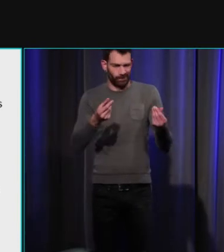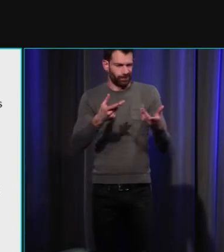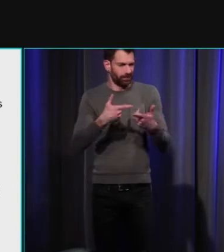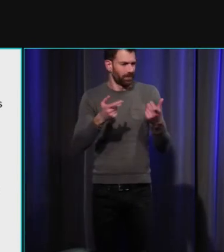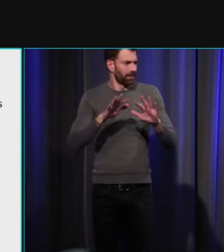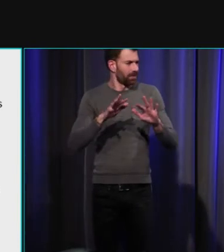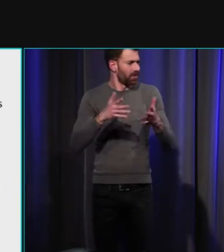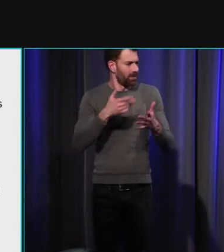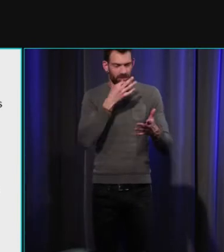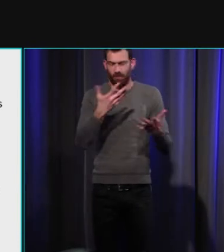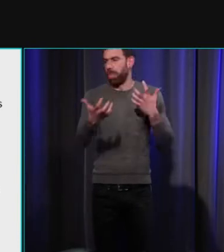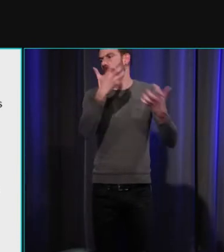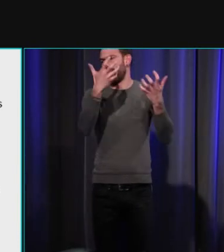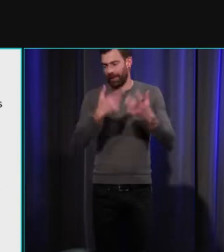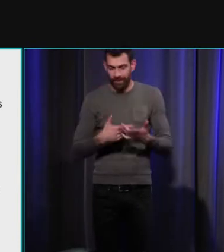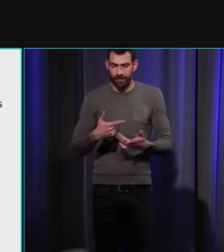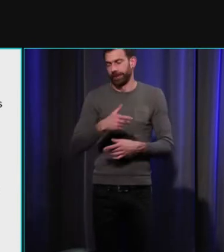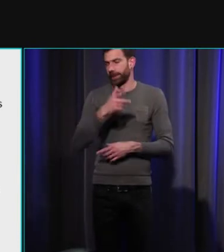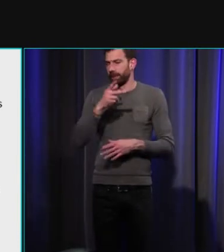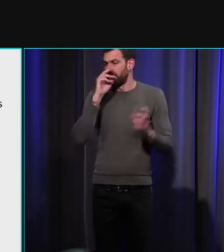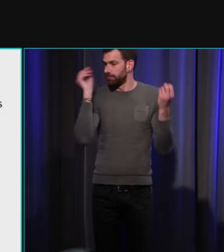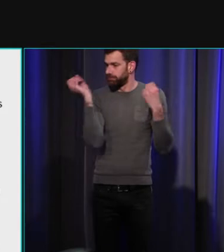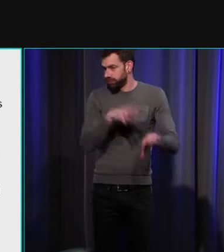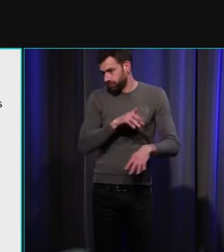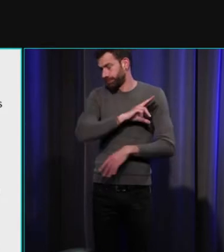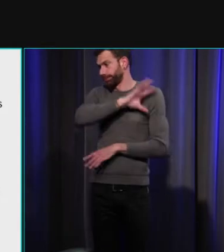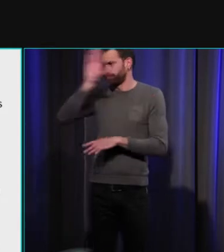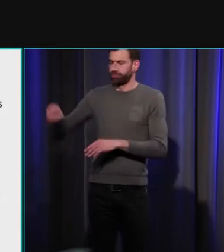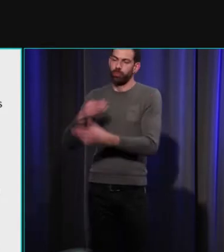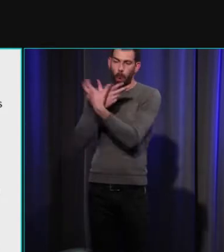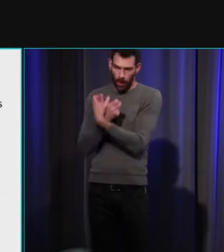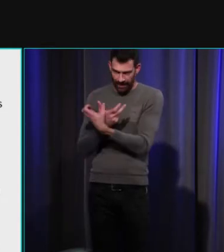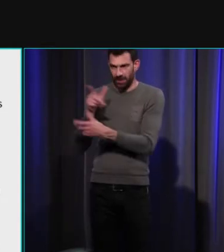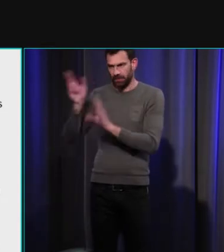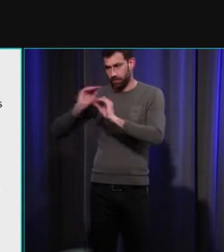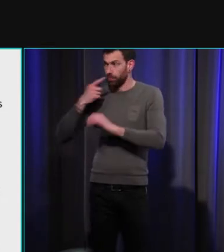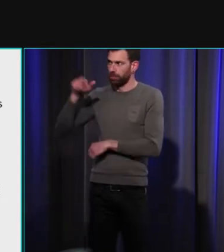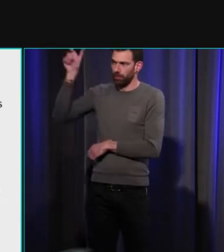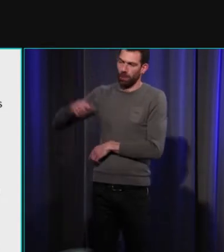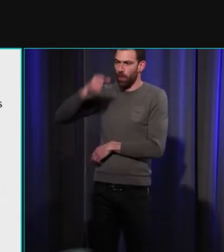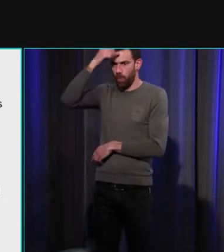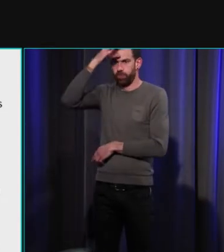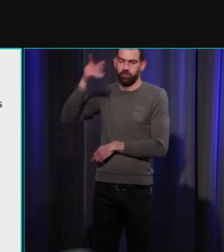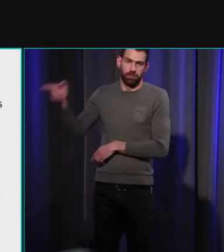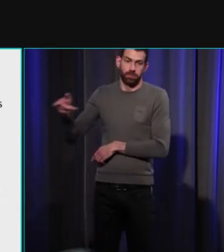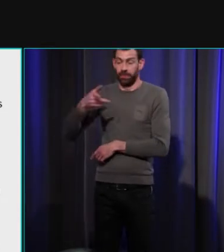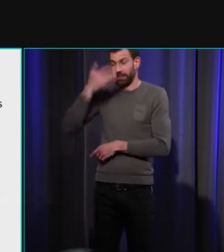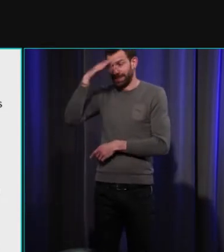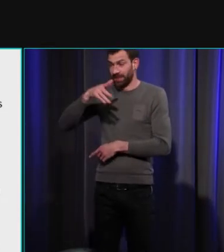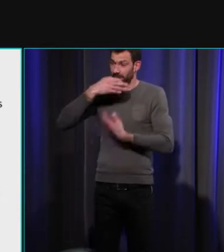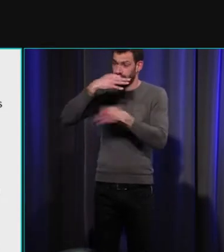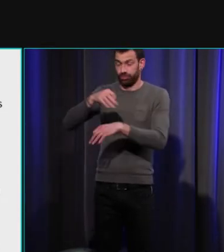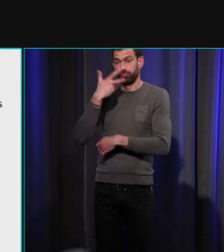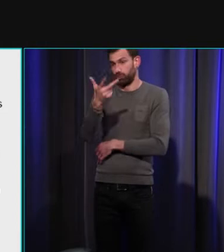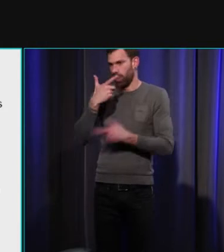bling bling il est parti en viennent donc en autriche pour enseigner donc c'est un génie il part aussi bien les trois langues